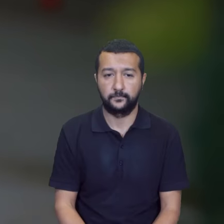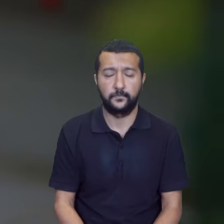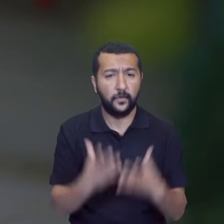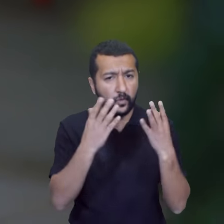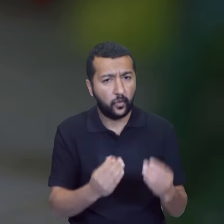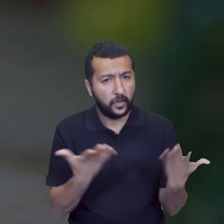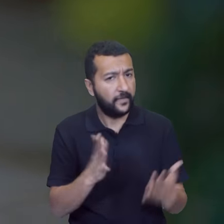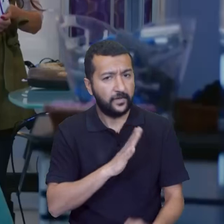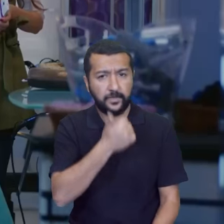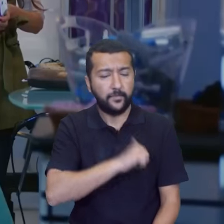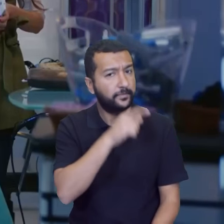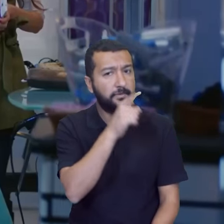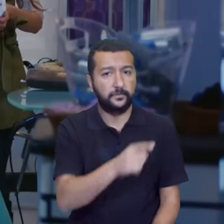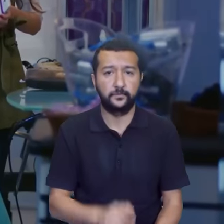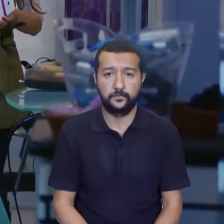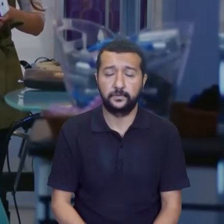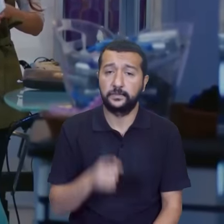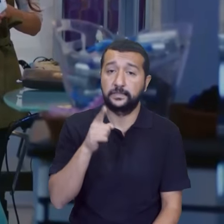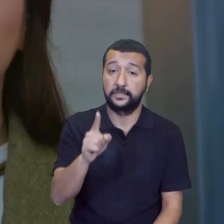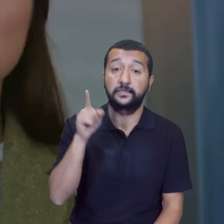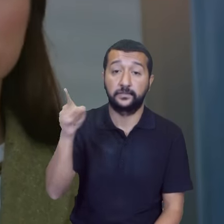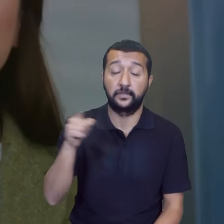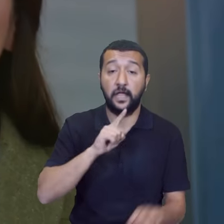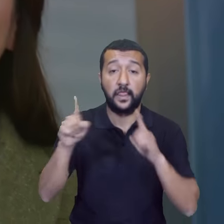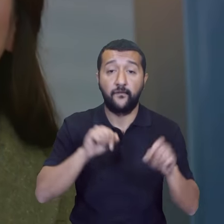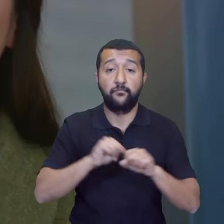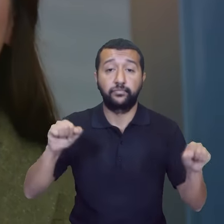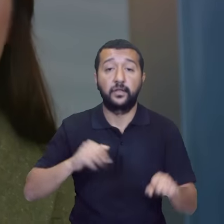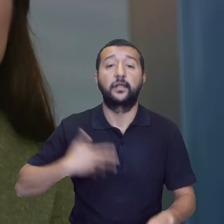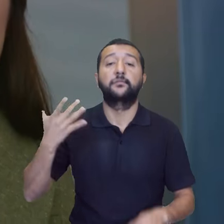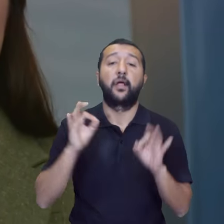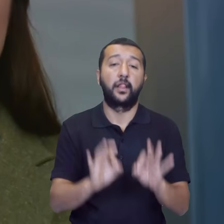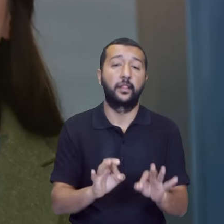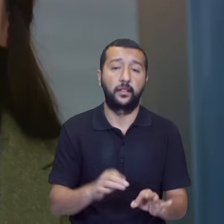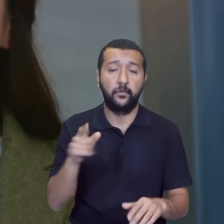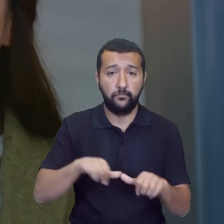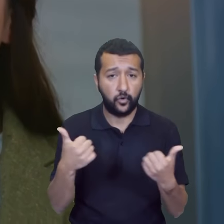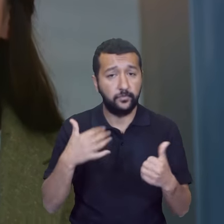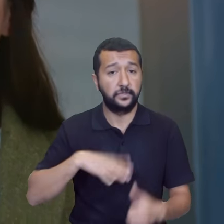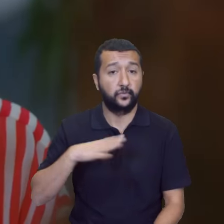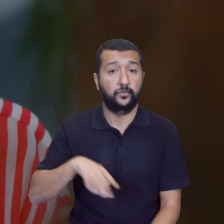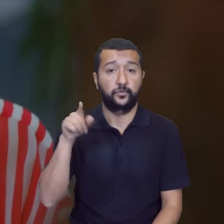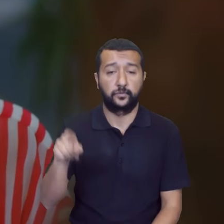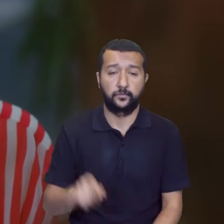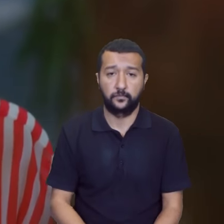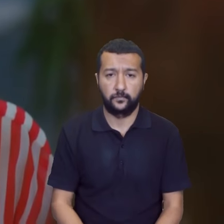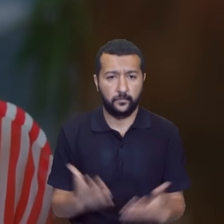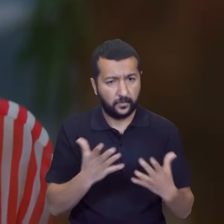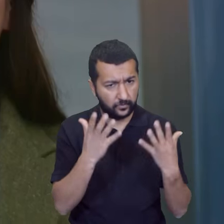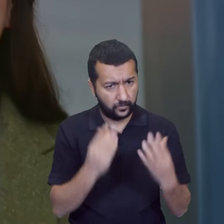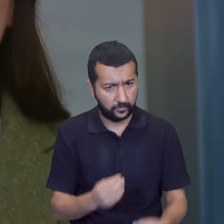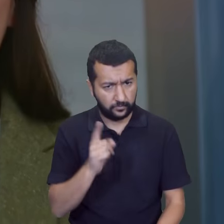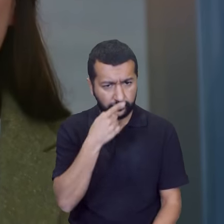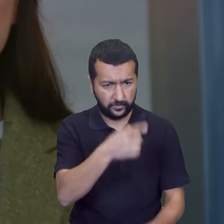Ne oldu? Nesi varmış abimin? Itır. Davayı geri çekmekten vazgeçmiş. Boşanmak istiyormuş. Nasıl